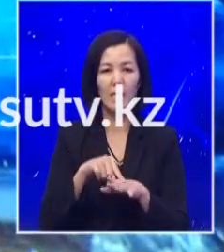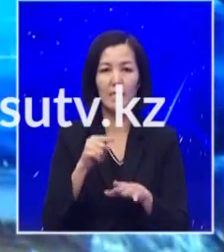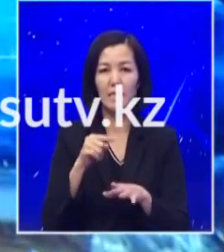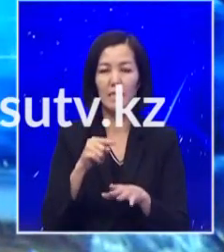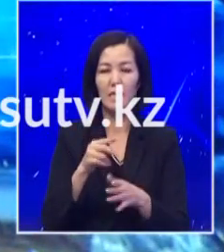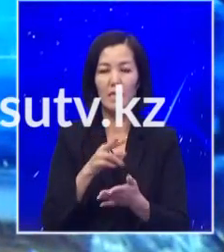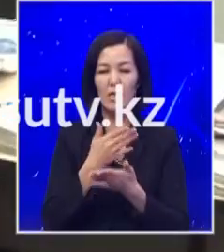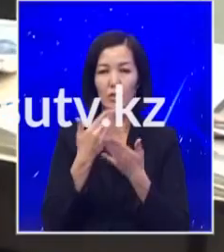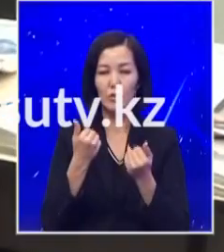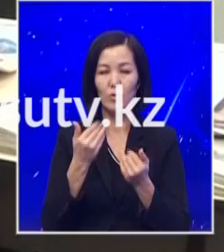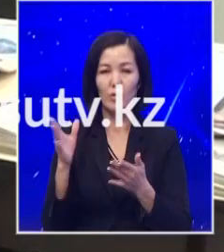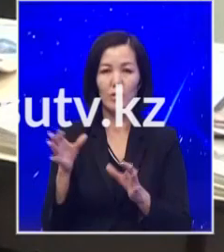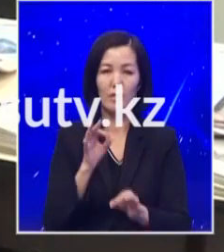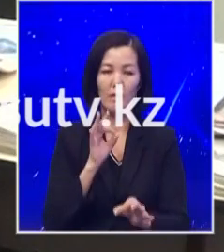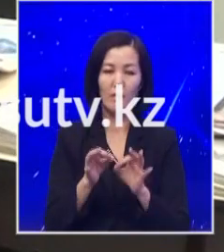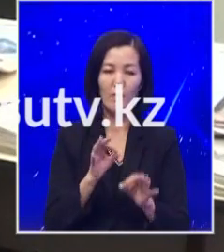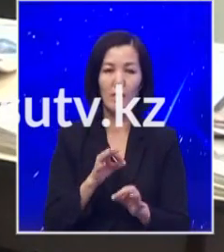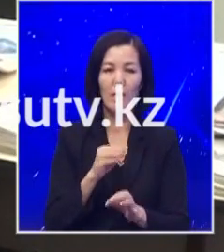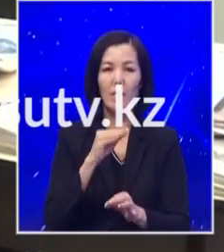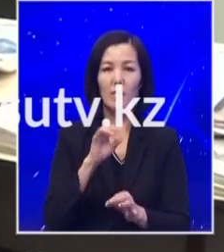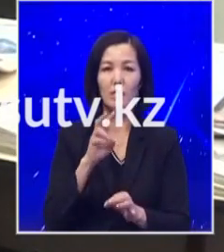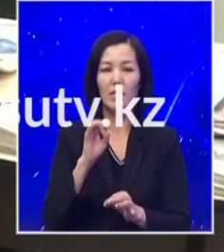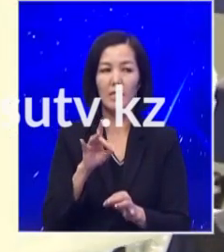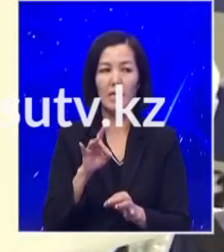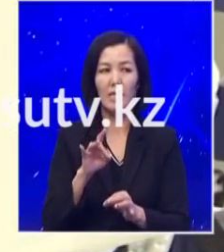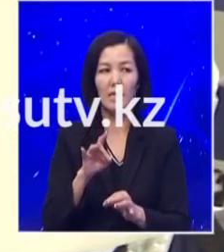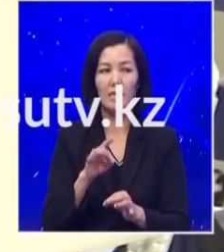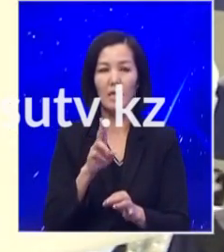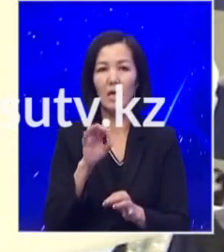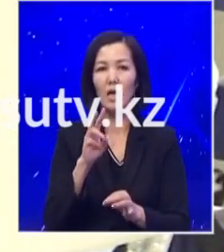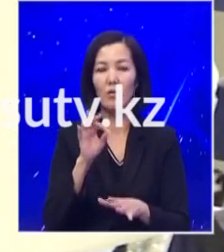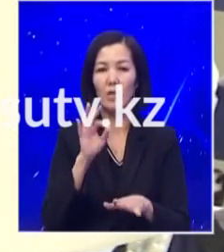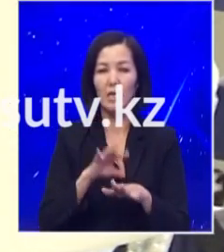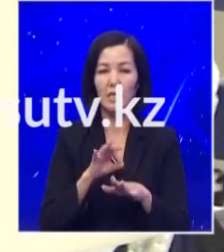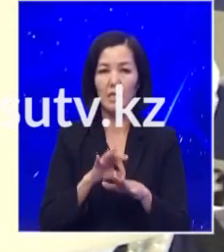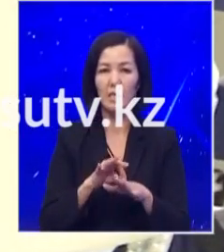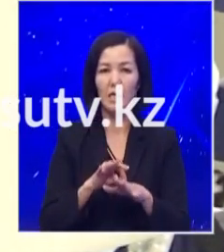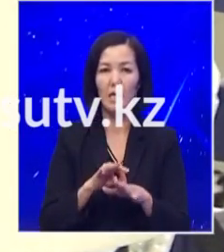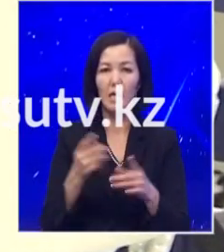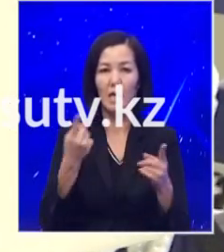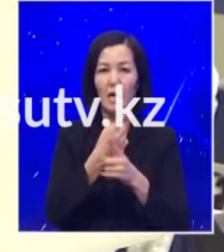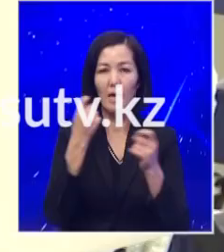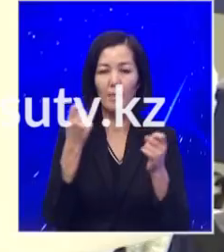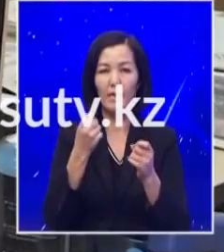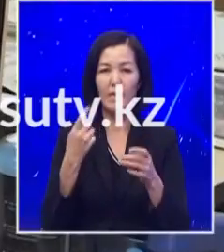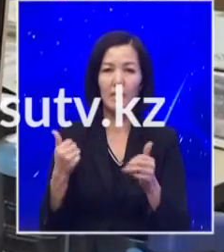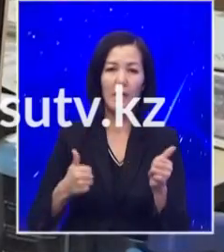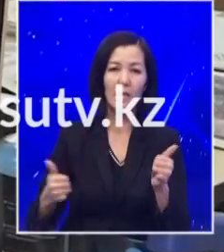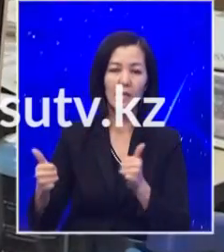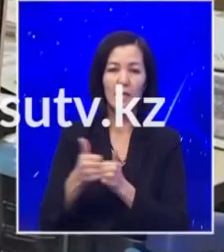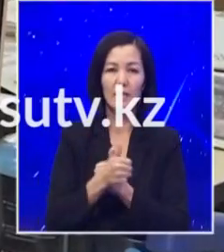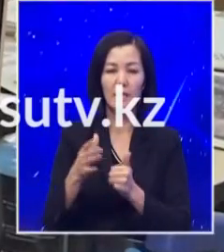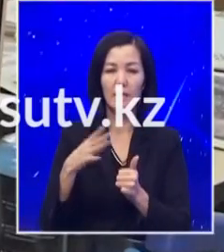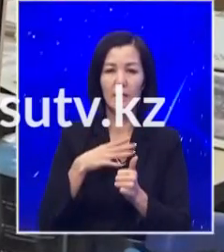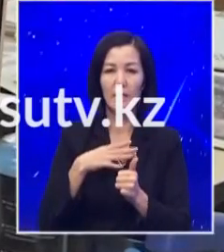байқалмапты. Жанар Мықтыбаева журналист. Корона індетке қарамастан халыққа ақпар таратуда алдыңғы шепте